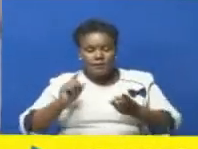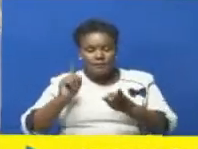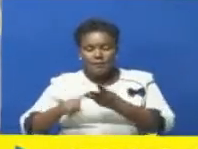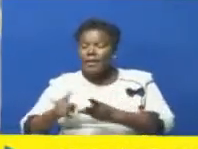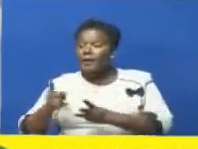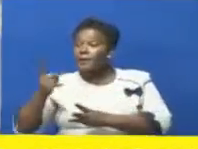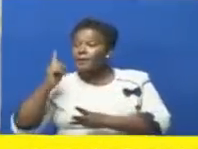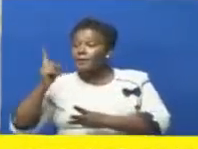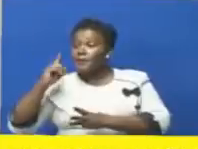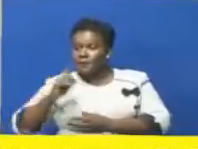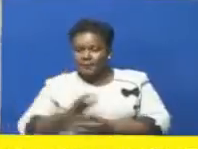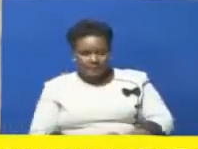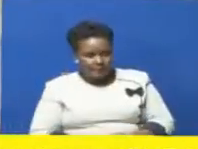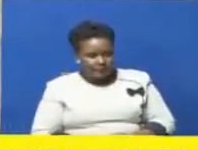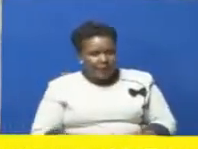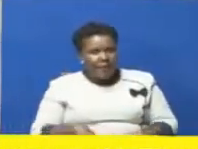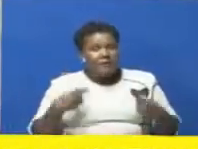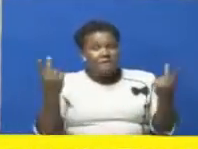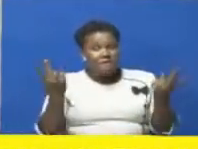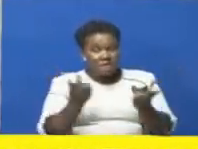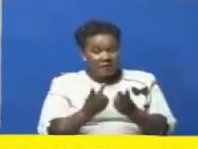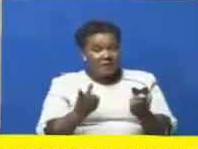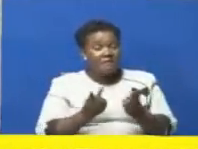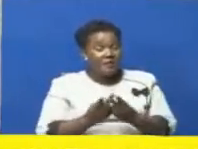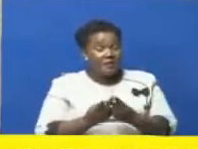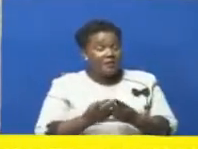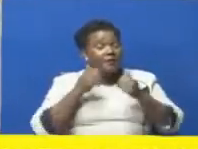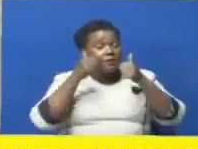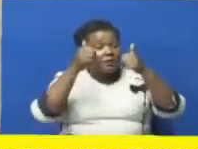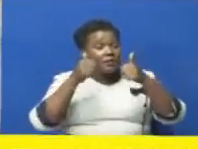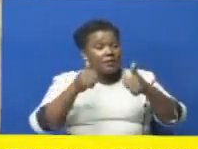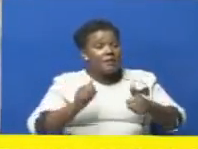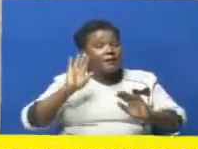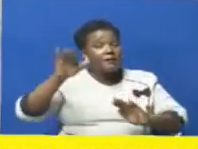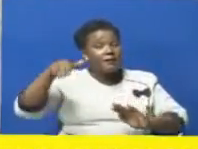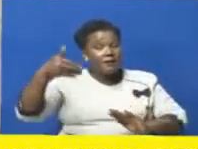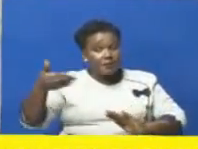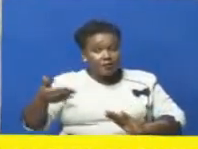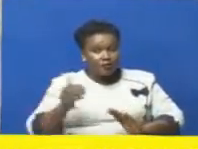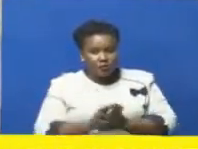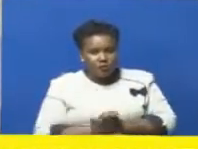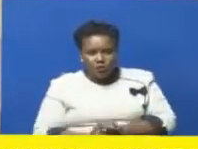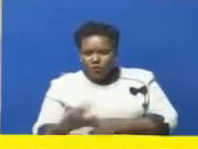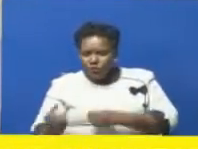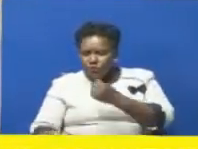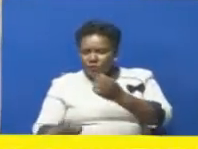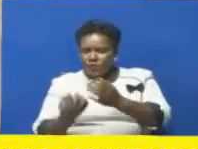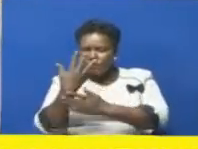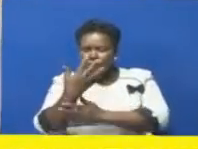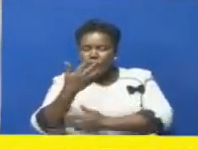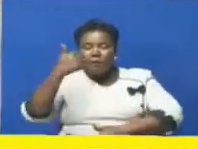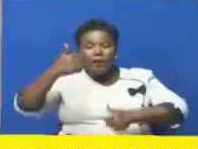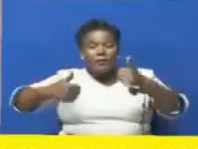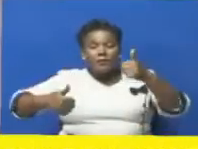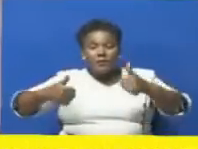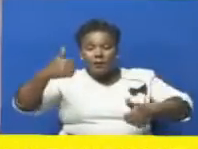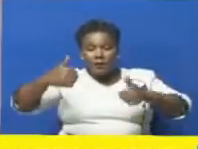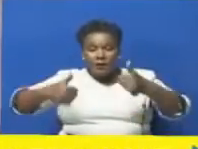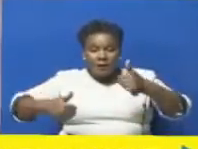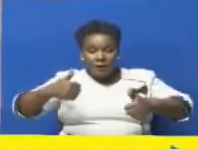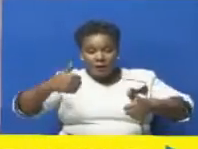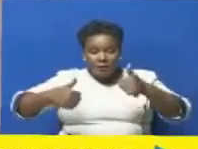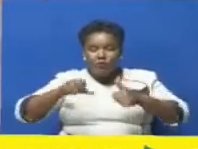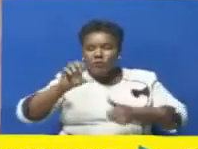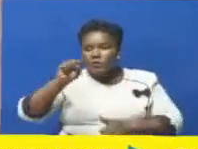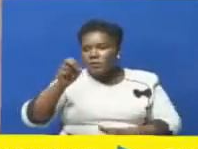kesho kuzindua mashindano ya shirikisho la michezo ya wizara na idara za serikali Tanzania Shimiwi,